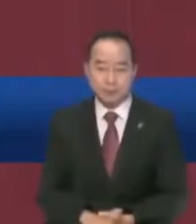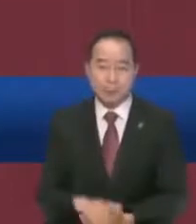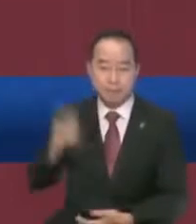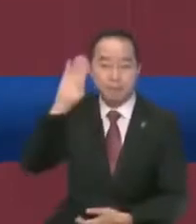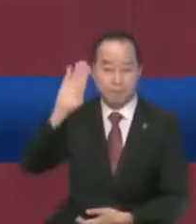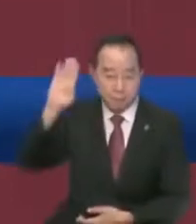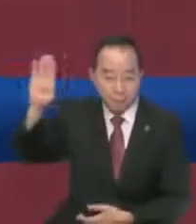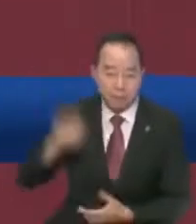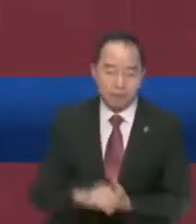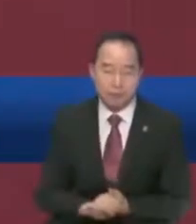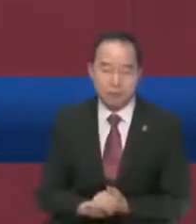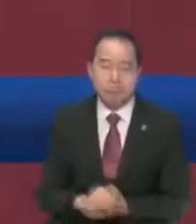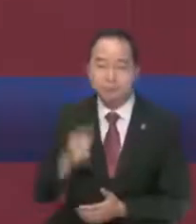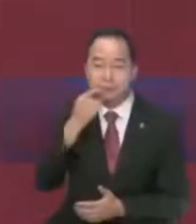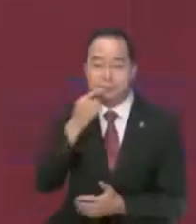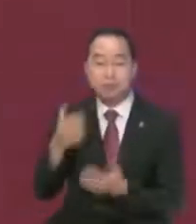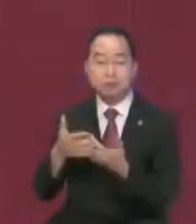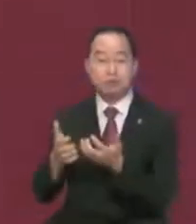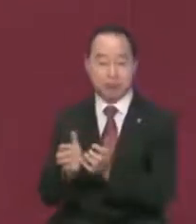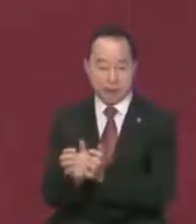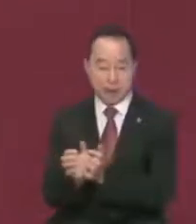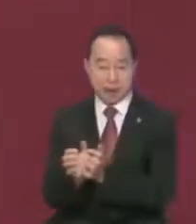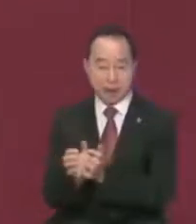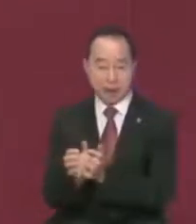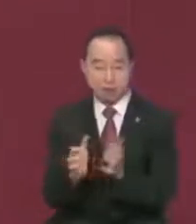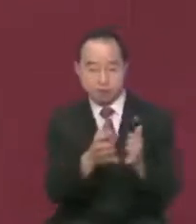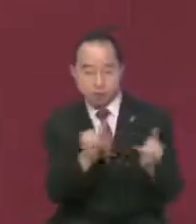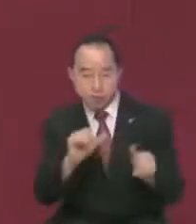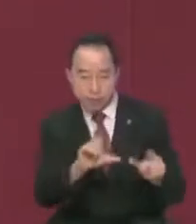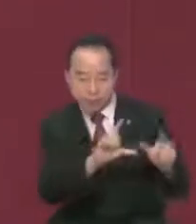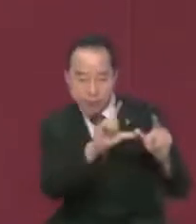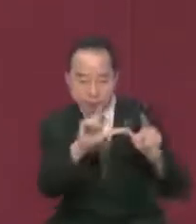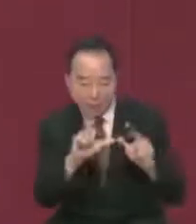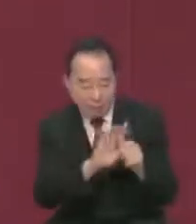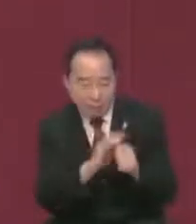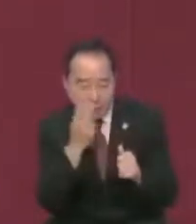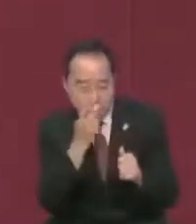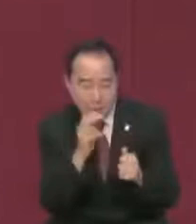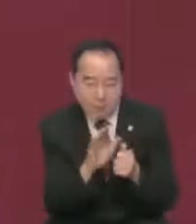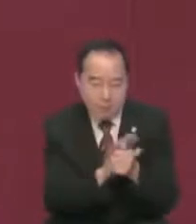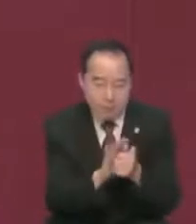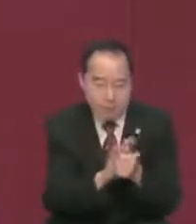앞으로도 더불어민주당은 국민의 삶을 살피고 지키겠습니다.